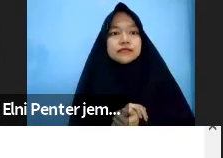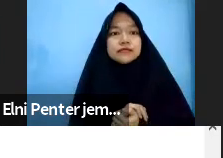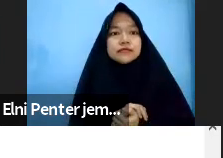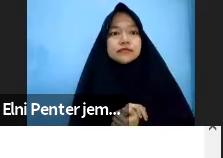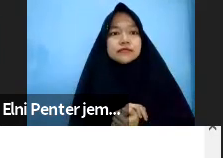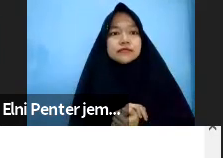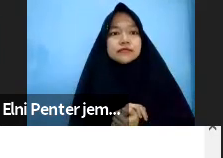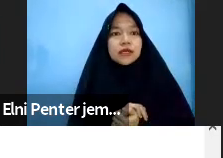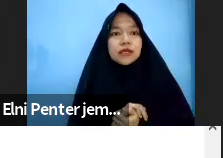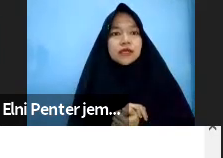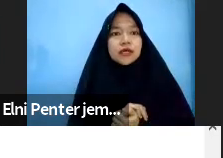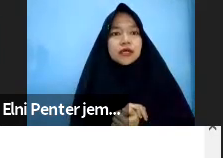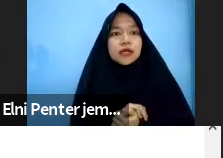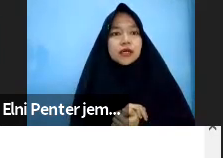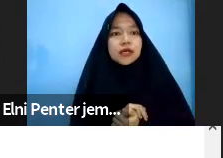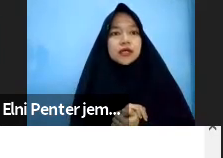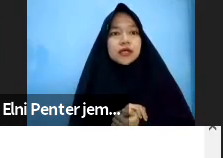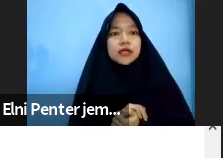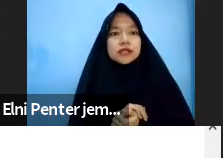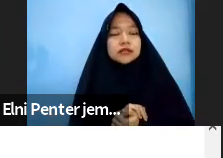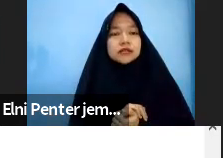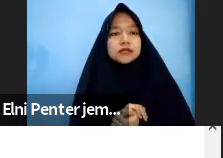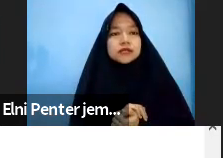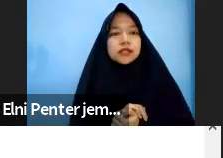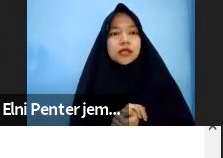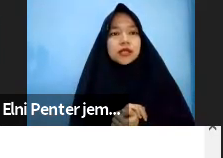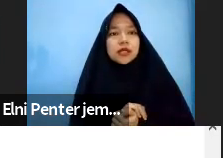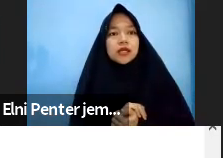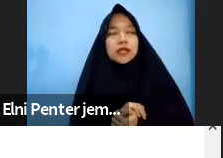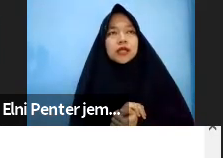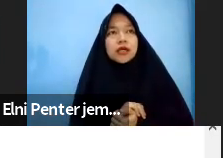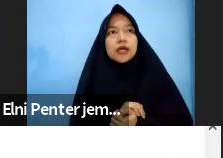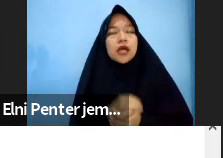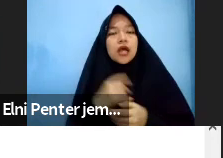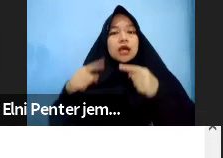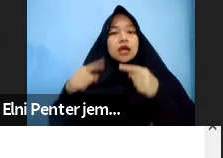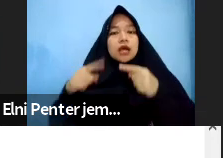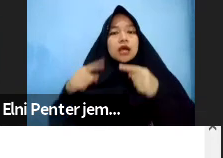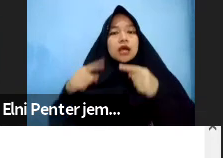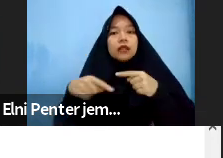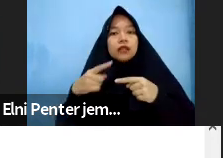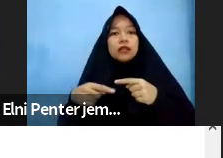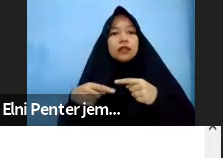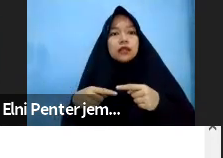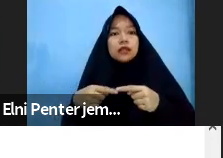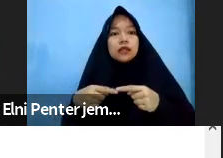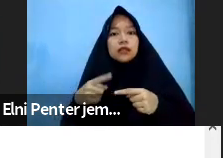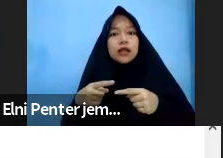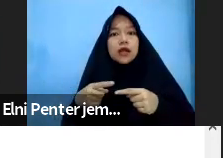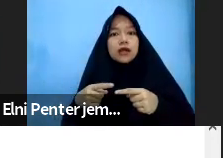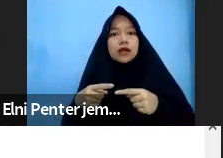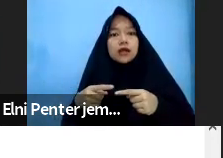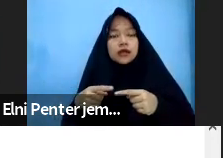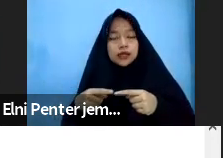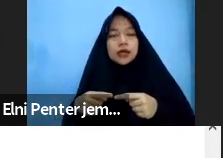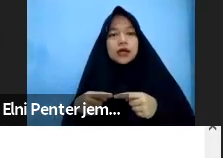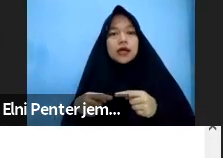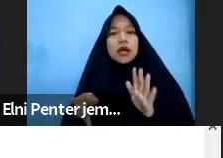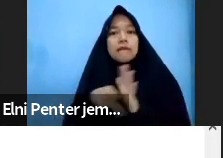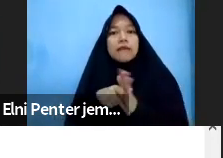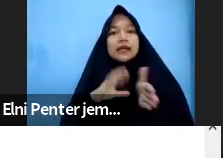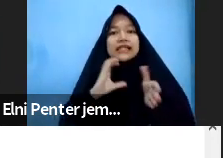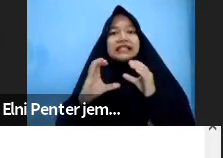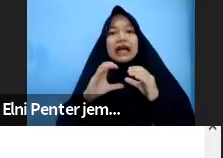ya jadi itu lebih ke mengenalkan percakapan dalam bahasa Inggris dalam kehidupan sehari-hari kita ini untuk